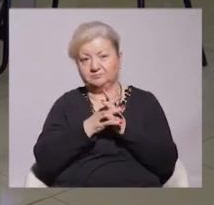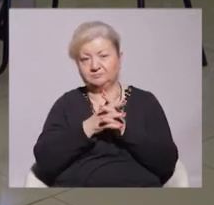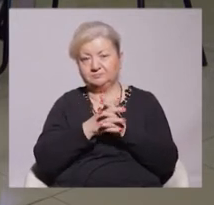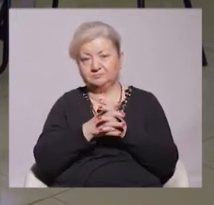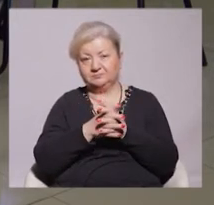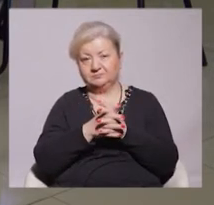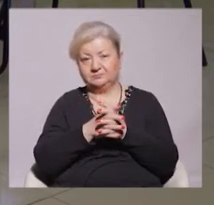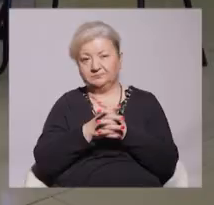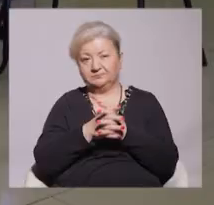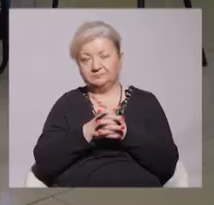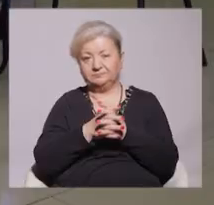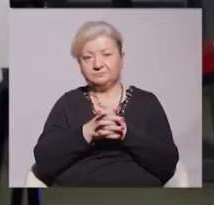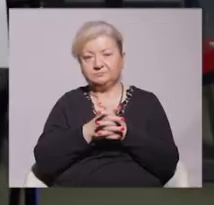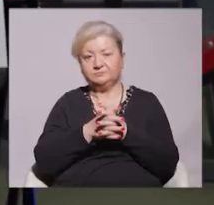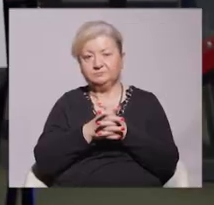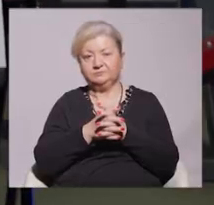დაფასთან.